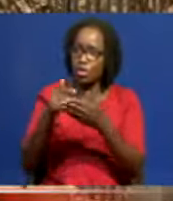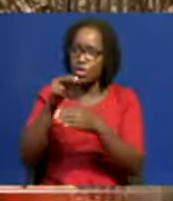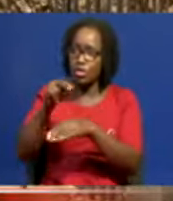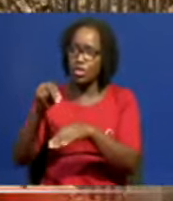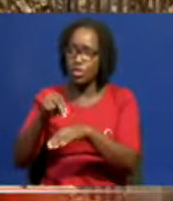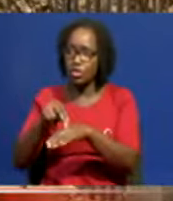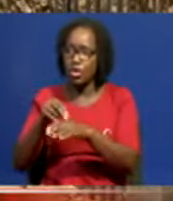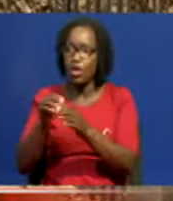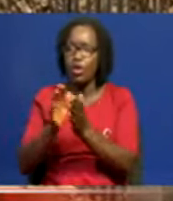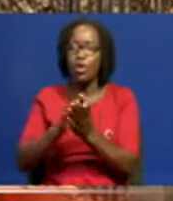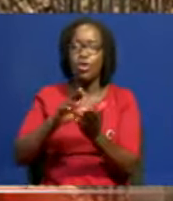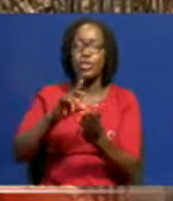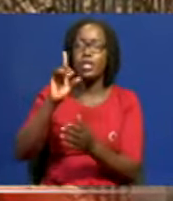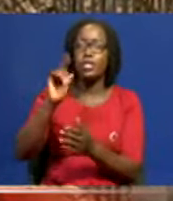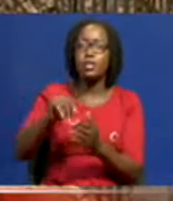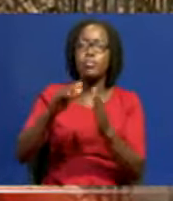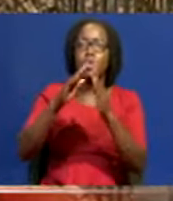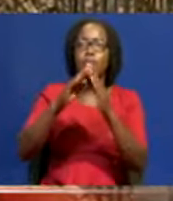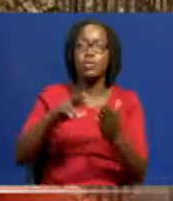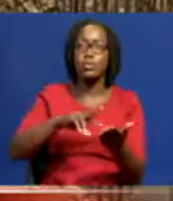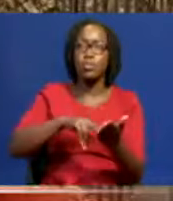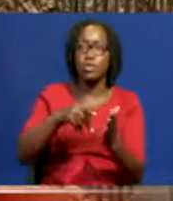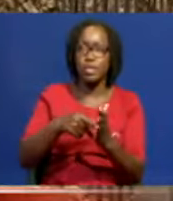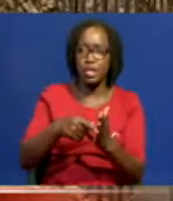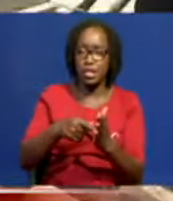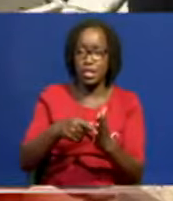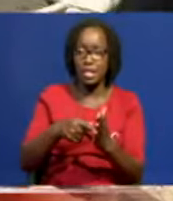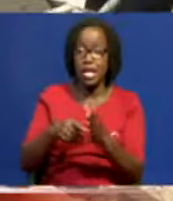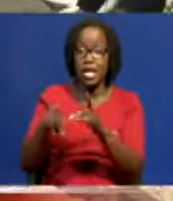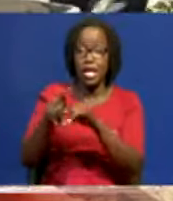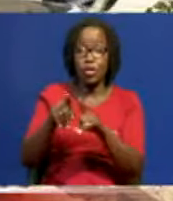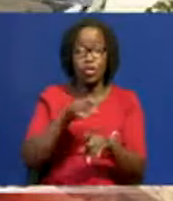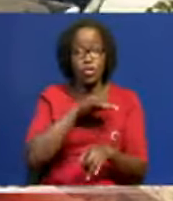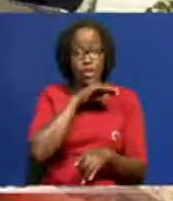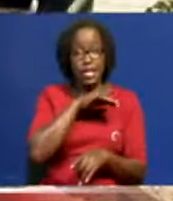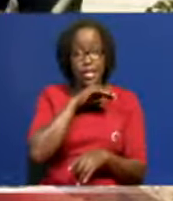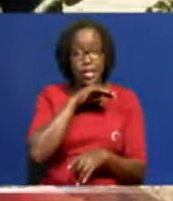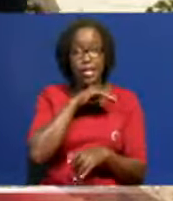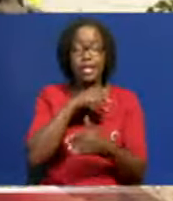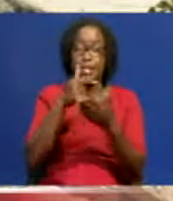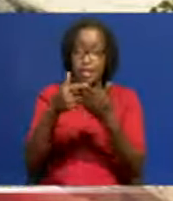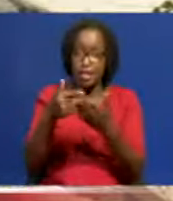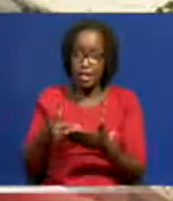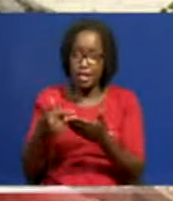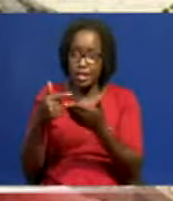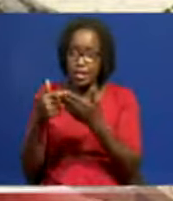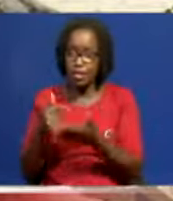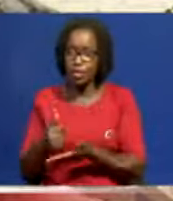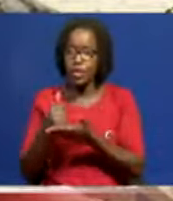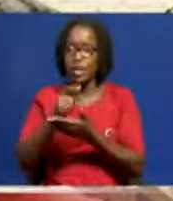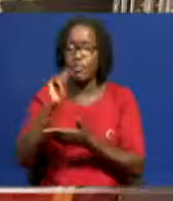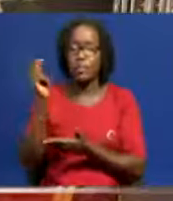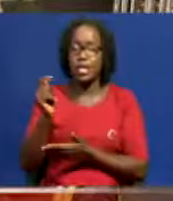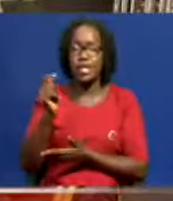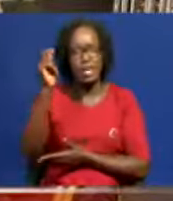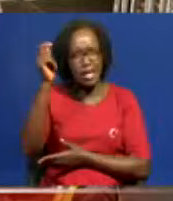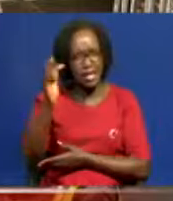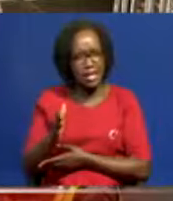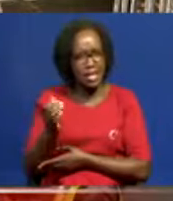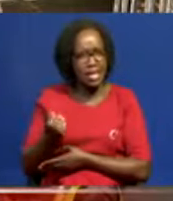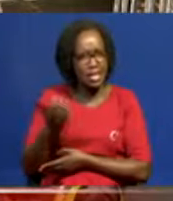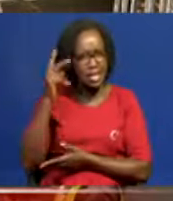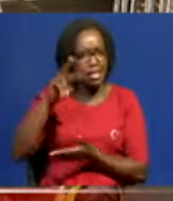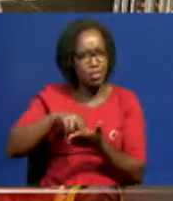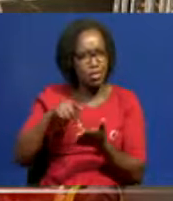kuhusu mradi wa nyumba za gharama nafuu. Kulingana na Raila, mazungumzo hayo yatawafanya Wakenya waelewe mradi huo